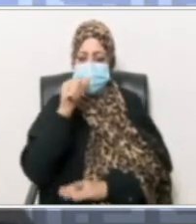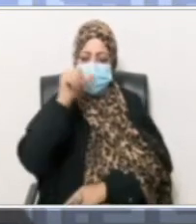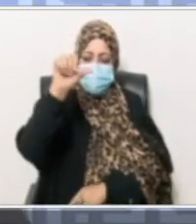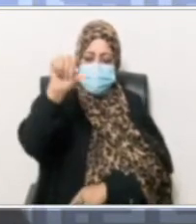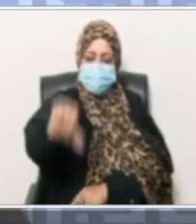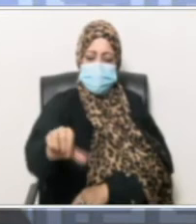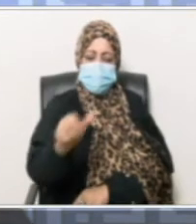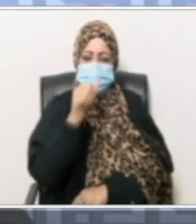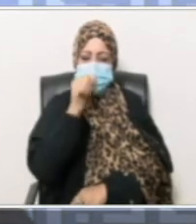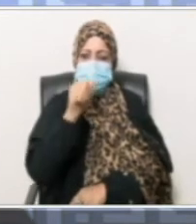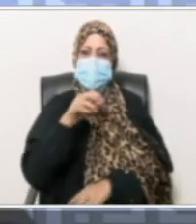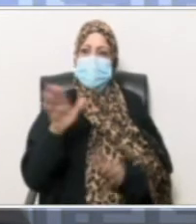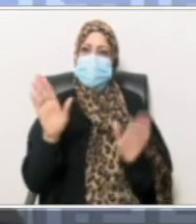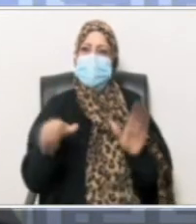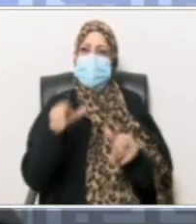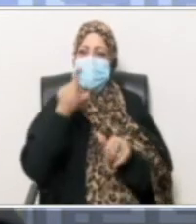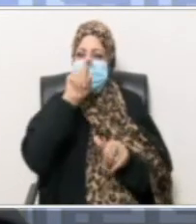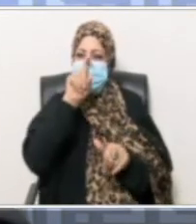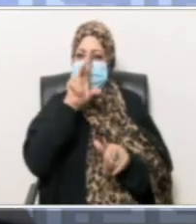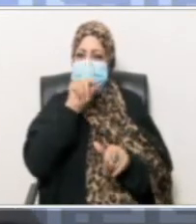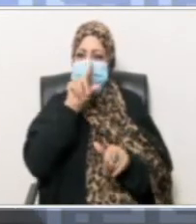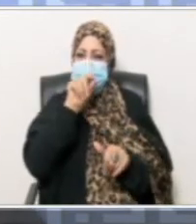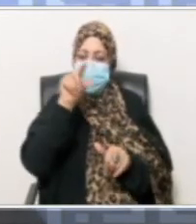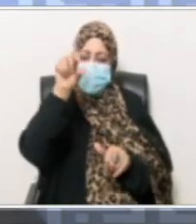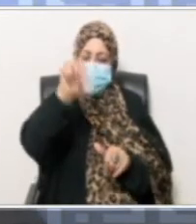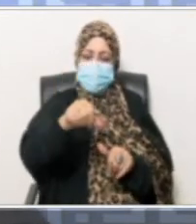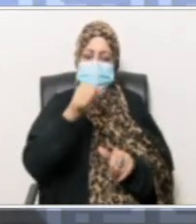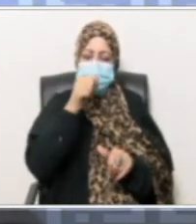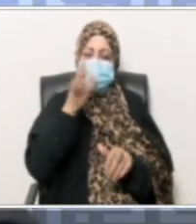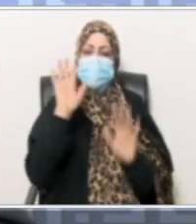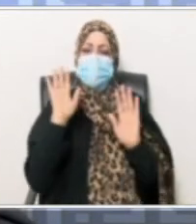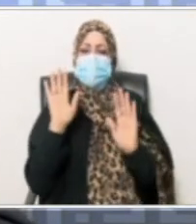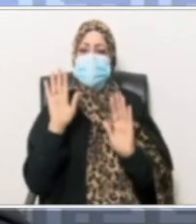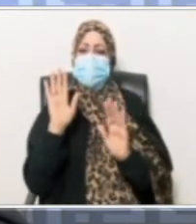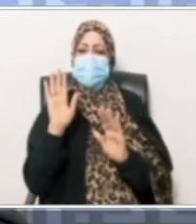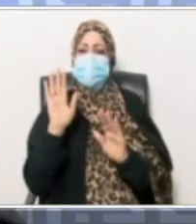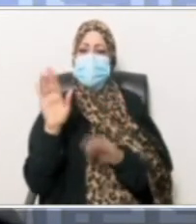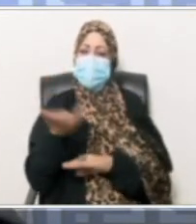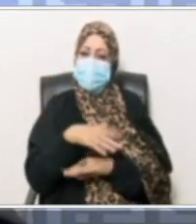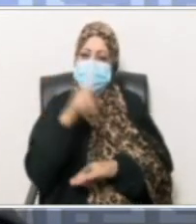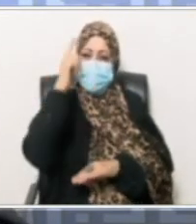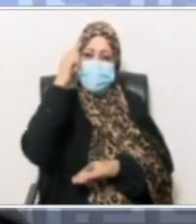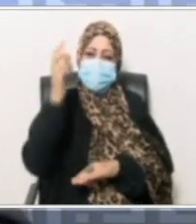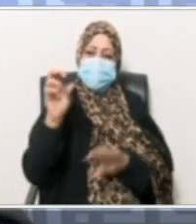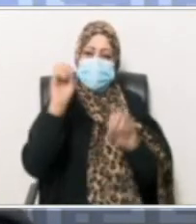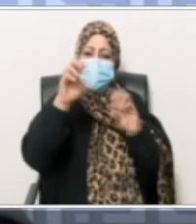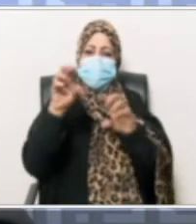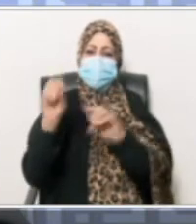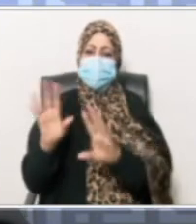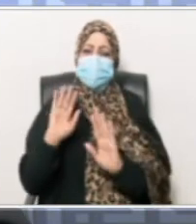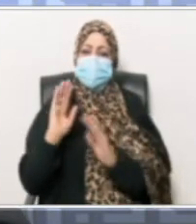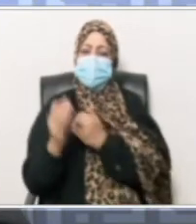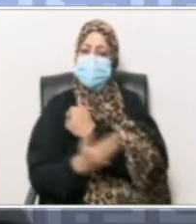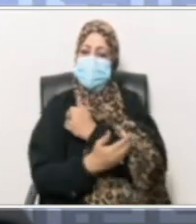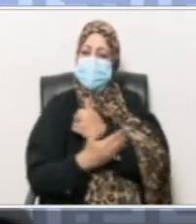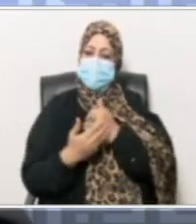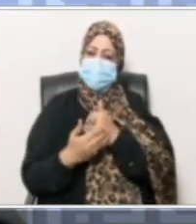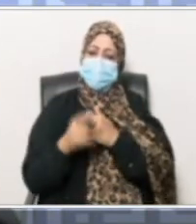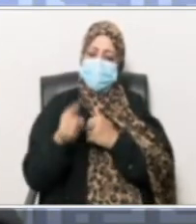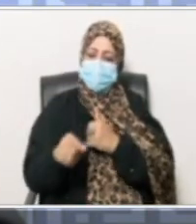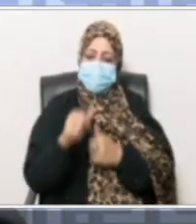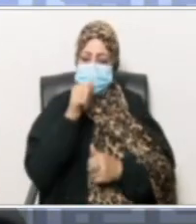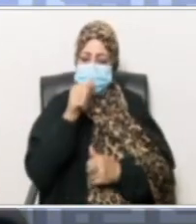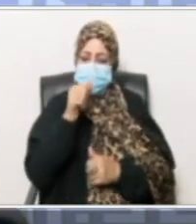تشرب منه. وبعضهم يرى أنها من باب الصدقة، كأنها من باب الصدقة الجارية لينتفع منها، لأن ورد